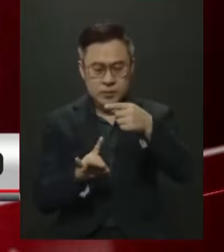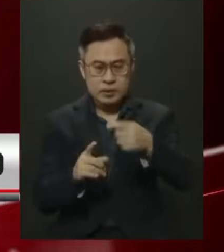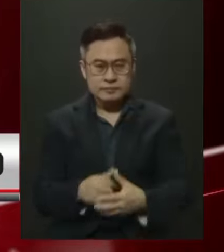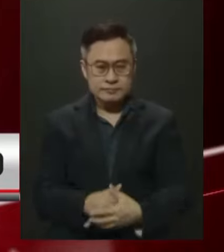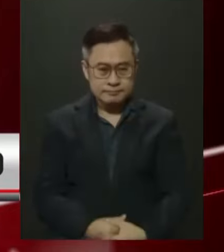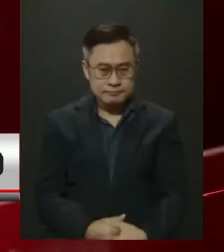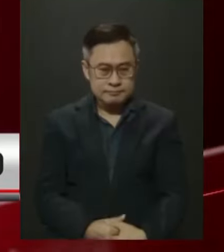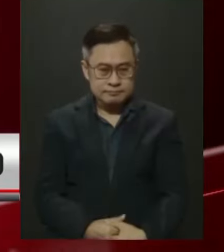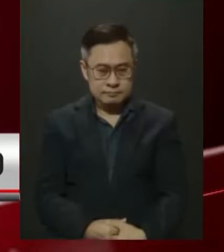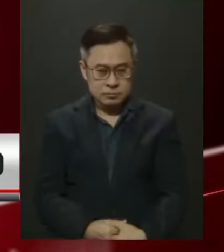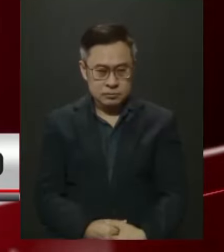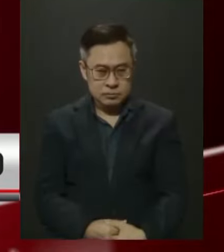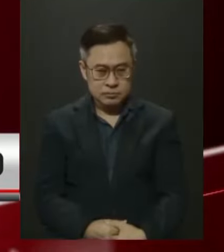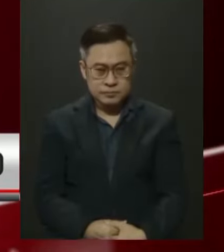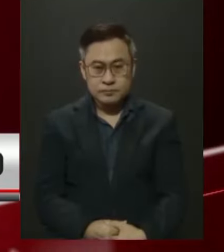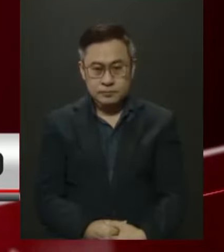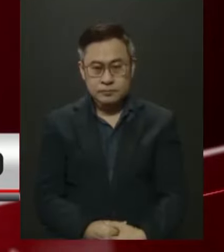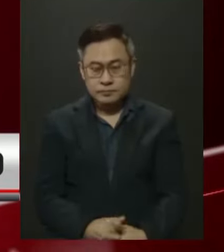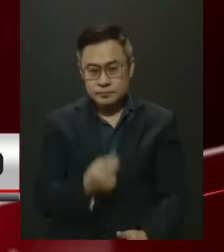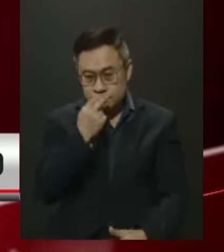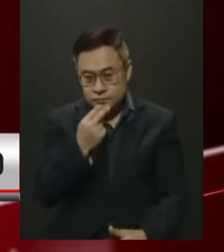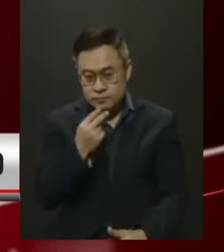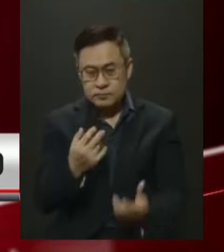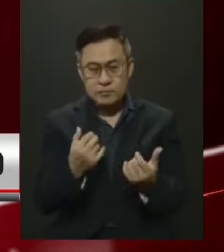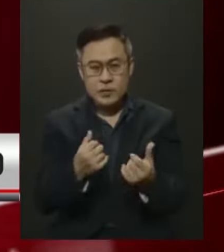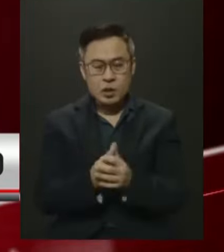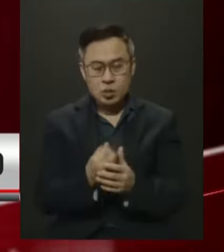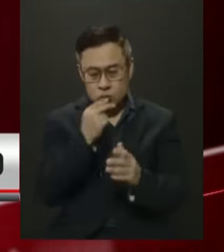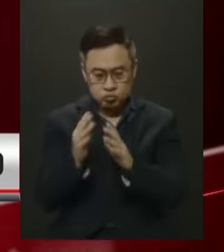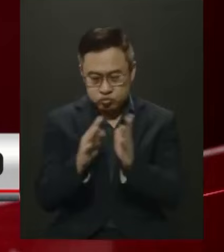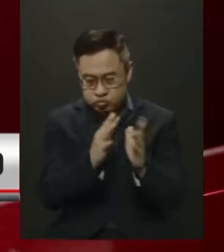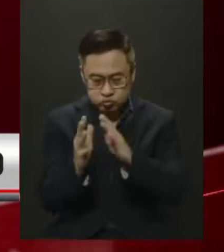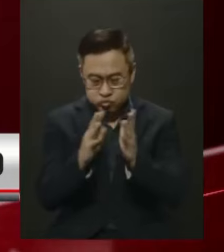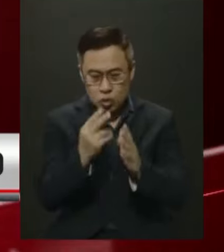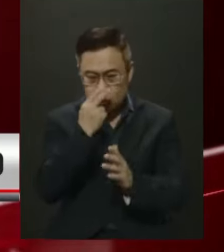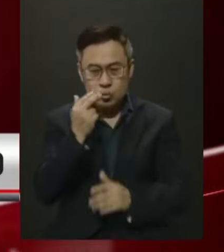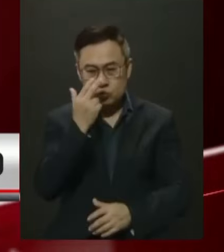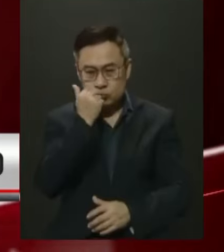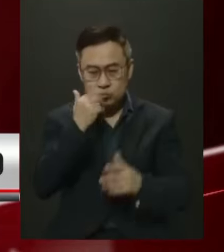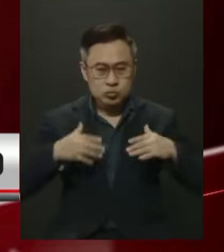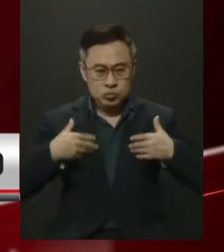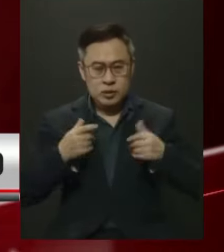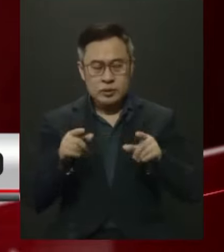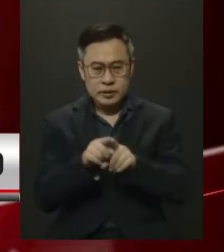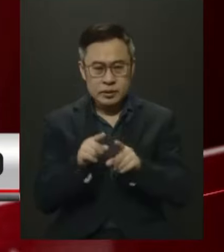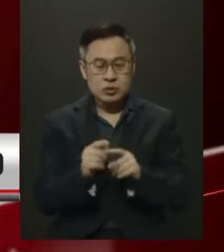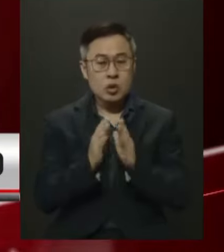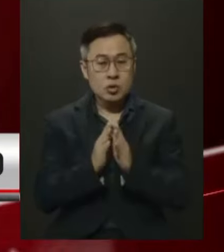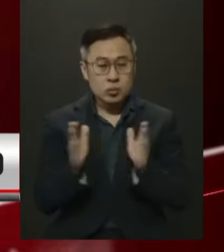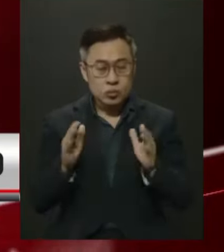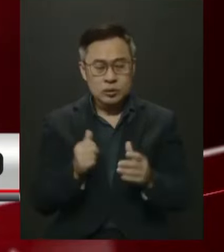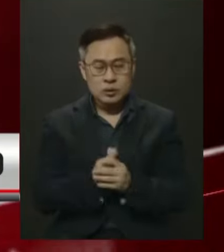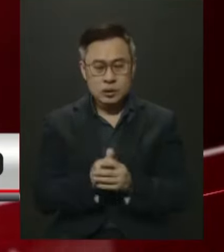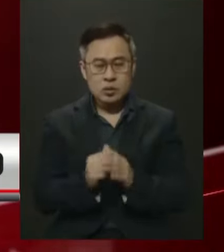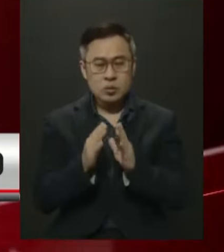ตอนนี้ครับแม่ถือว่าเป็นเกมที่สนุกด้วยนะครับแล้วก็ต้องขอบคุณไฮ